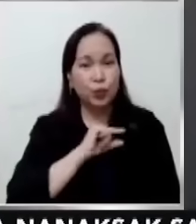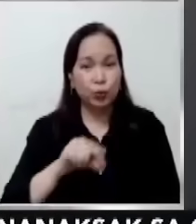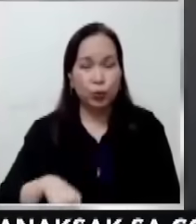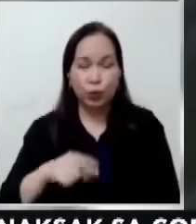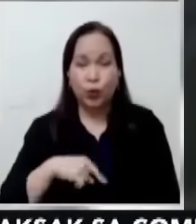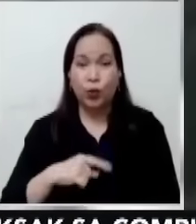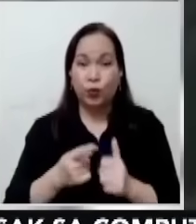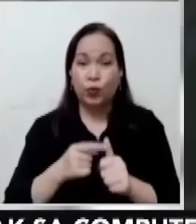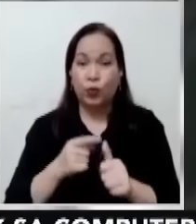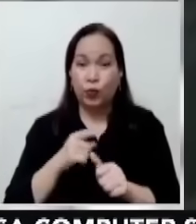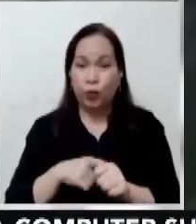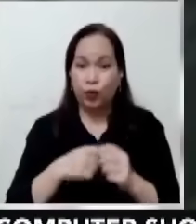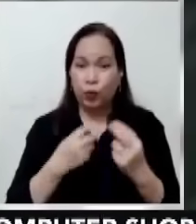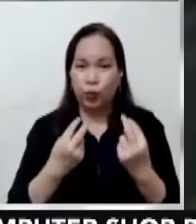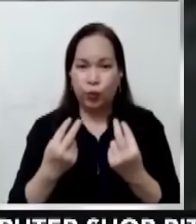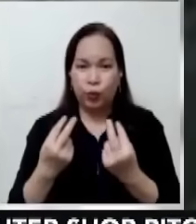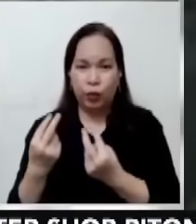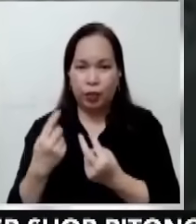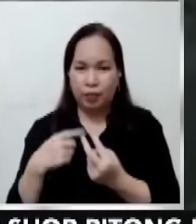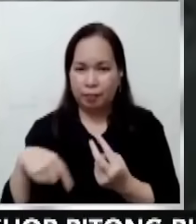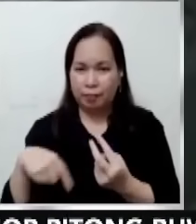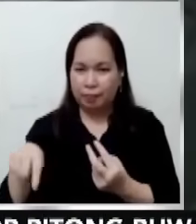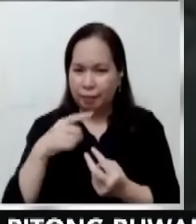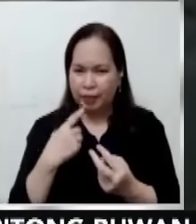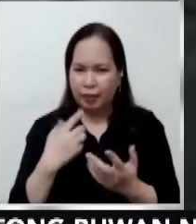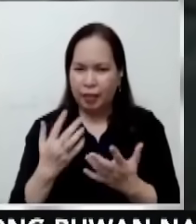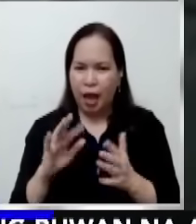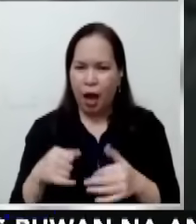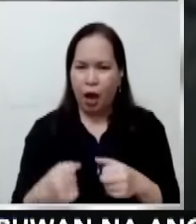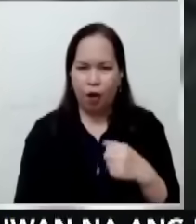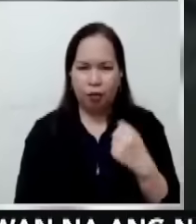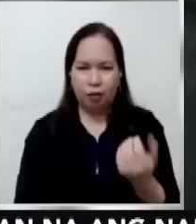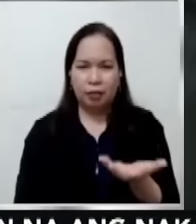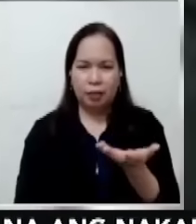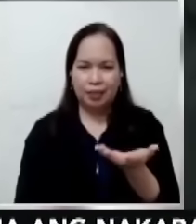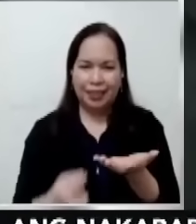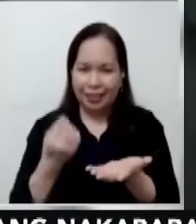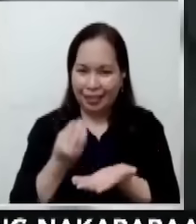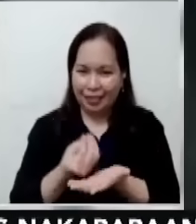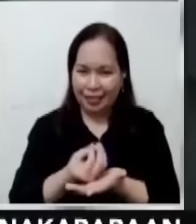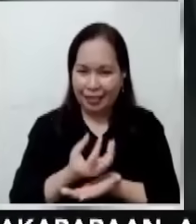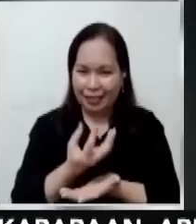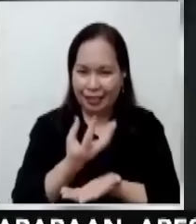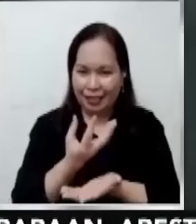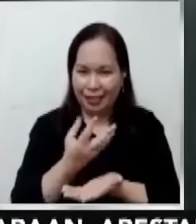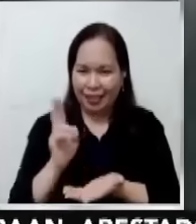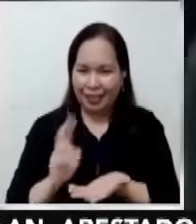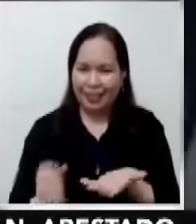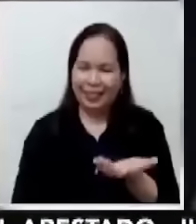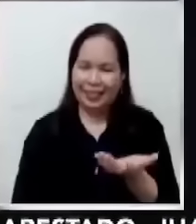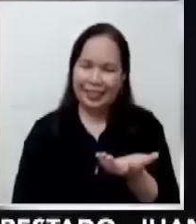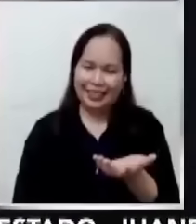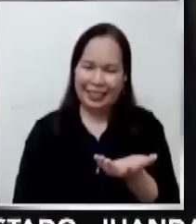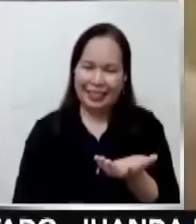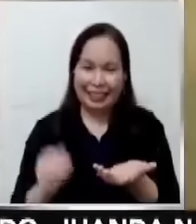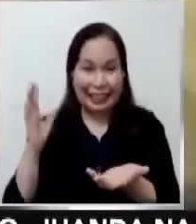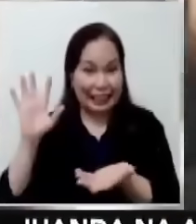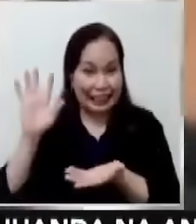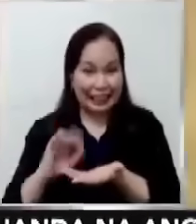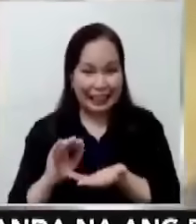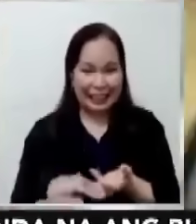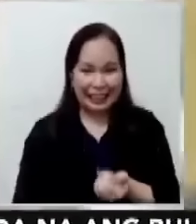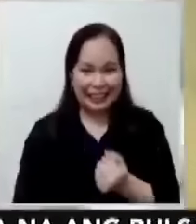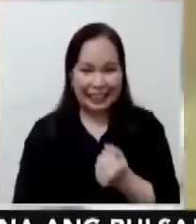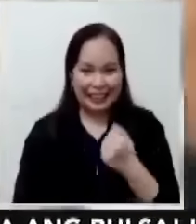classic movement para palabasin ang mga brilyante sa kanilang kamay. At lahat sila na goosebumps